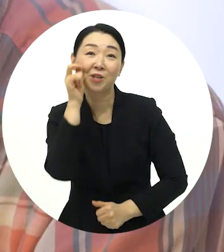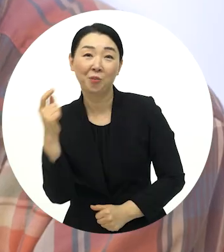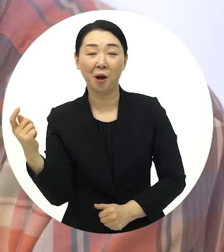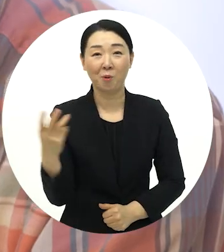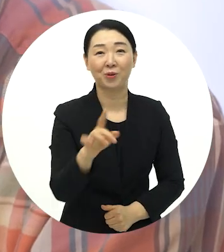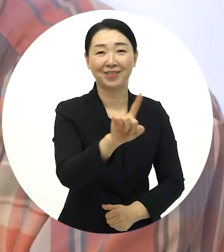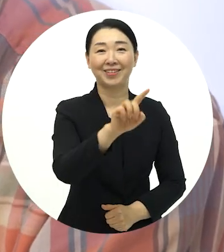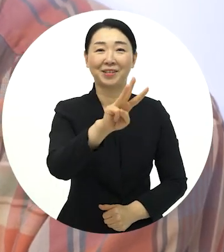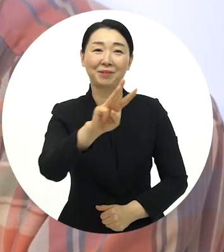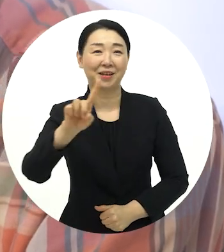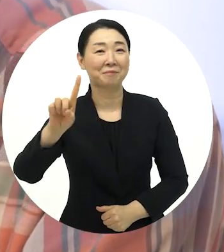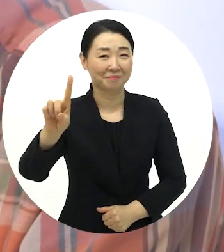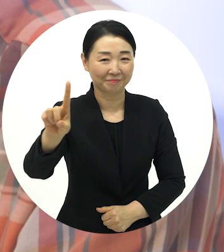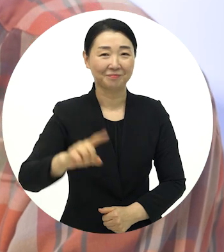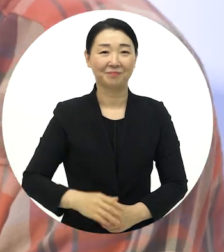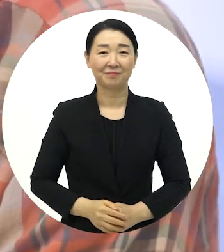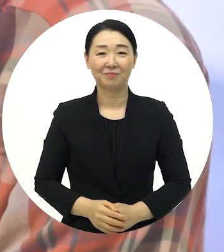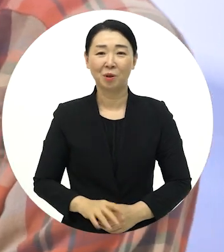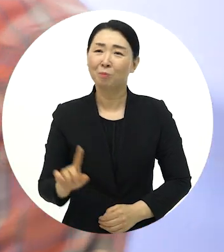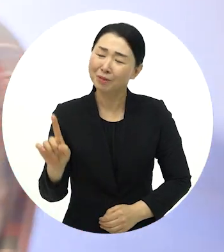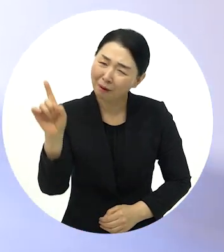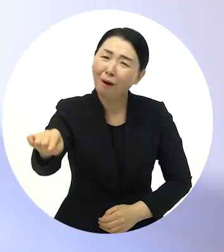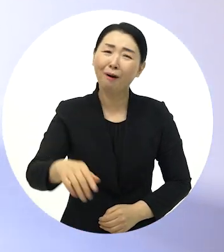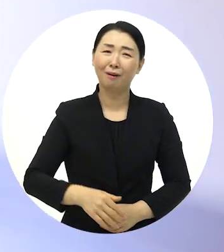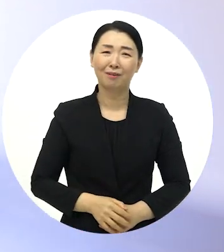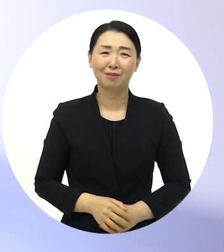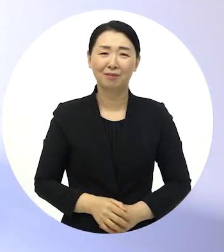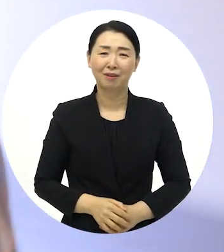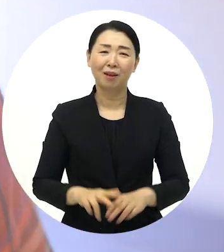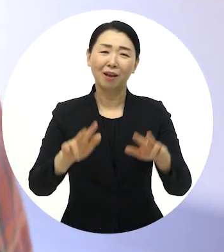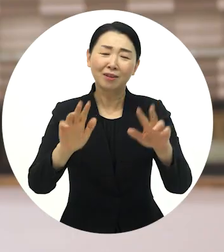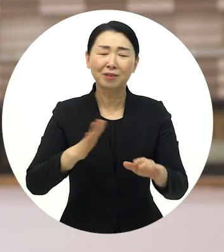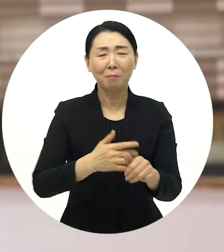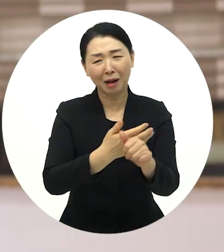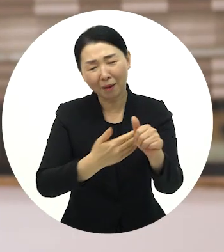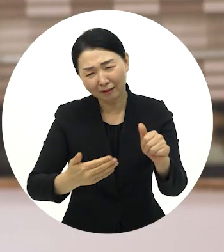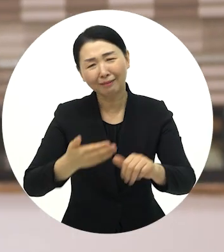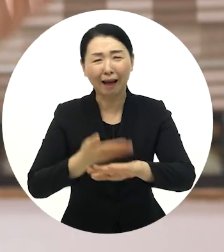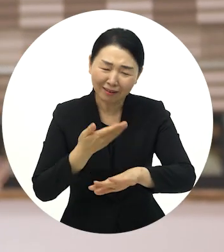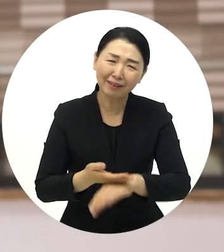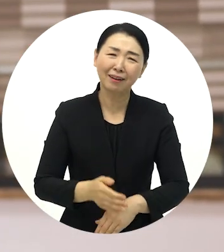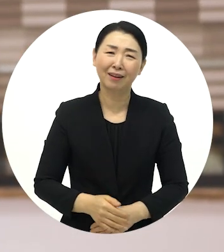국가인권위원회 전화번호는 국번 없이 1331. 세모야, 응? 지금 말의